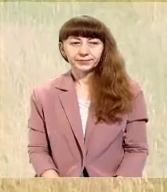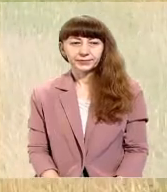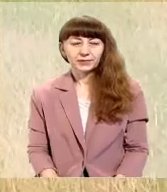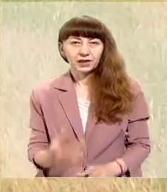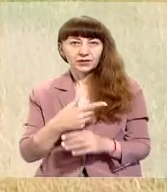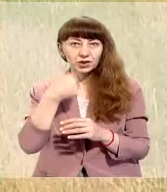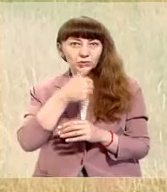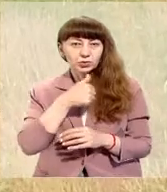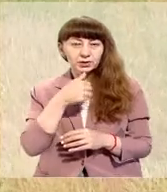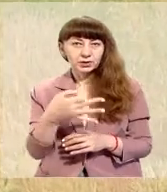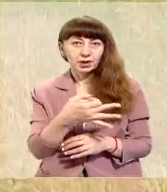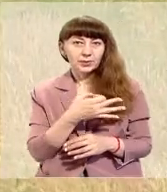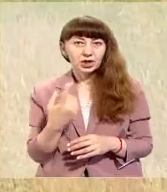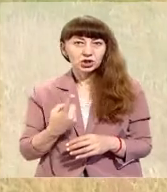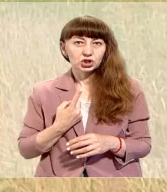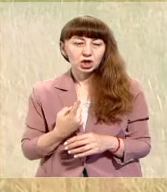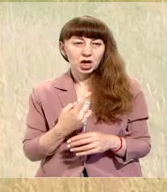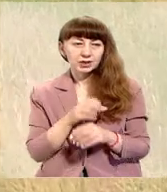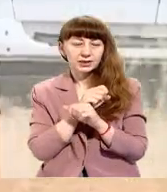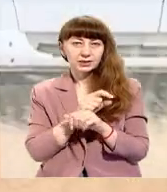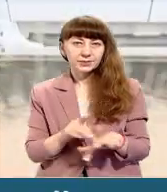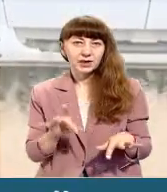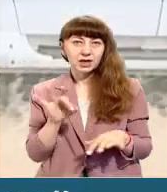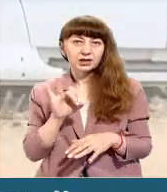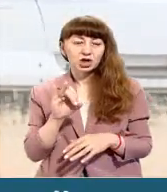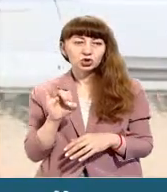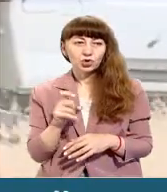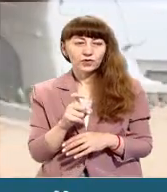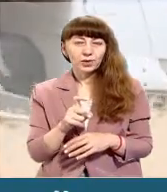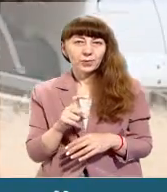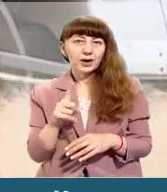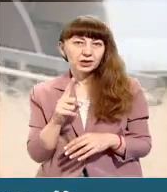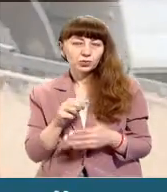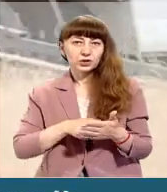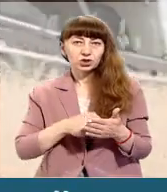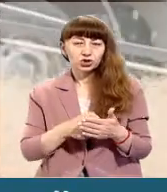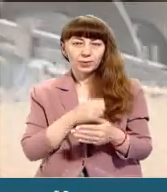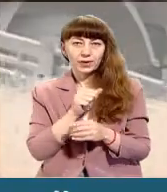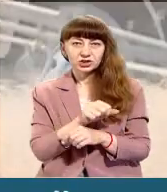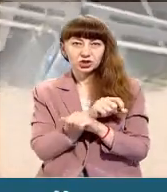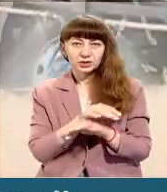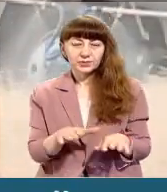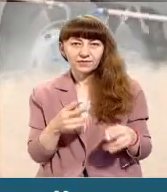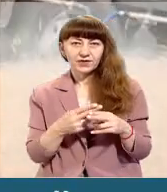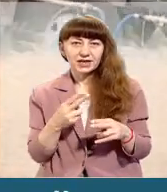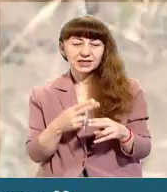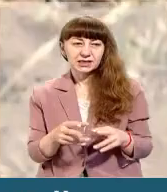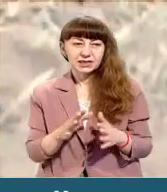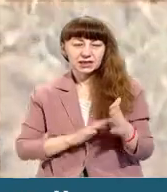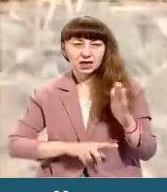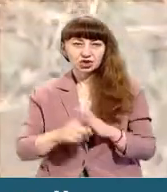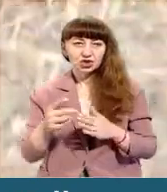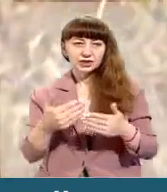В этом году в Кустанайской области ожидается активное распространение саранчевых. Поэтому меры по предупреждению размножения вредителей начали